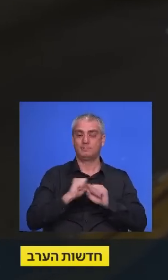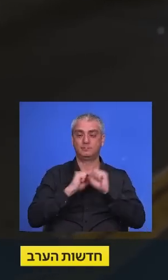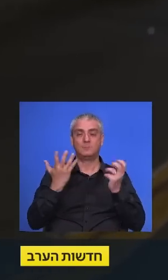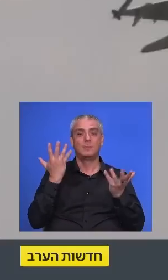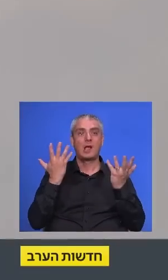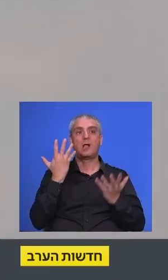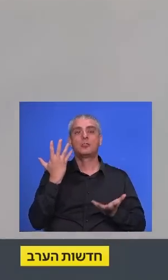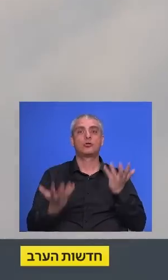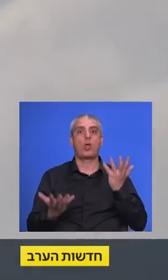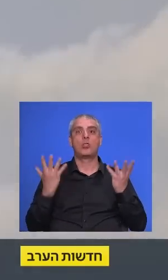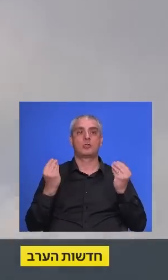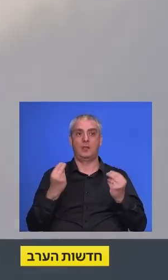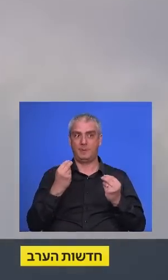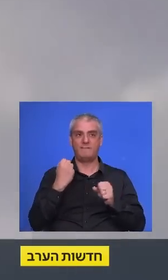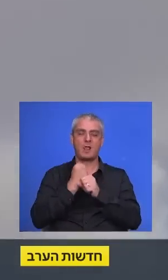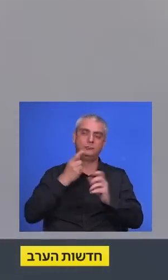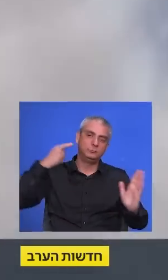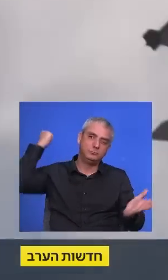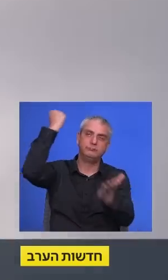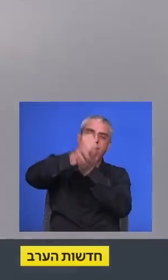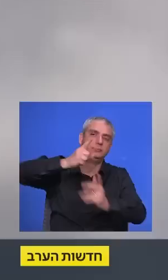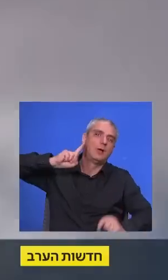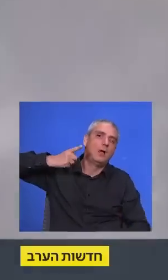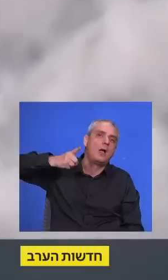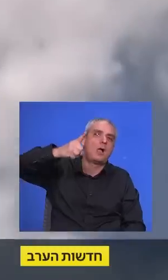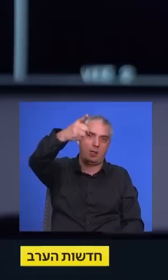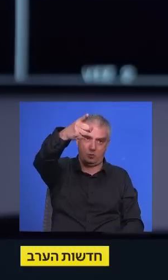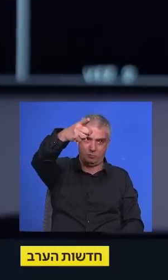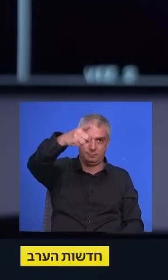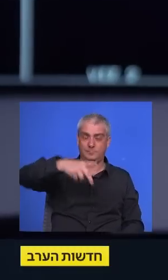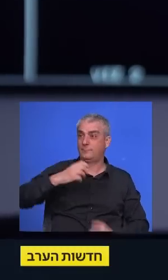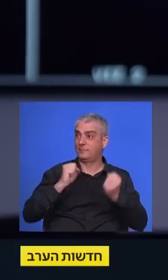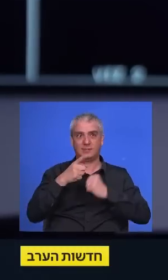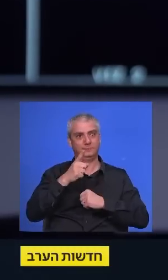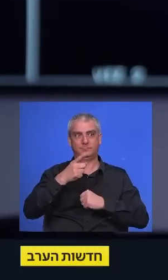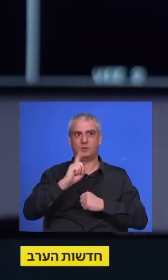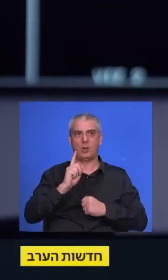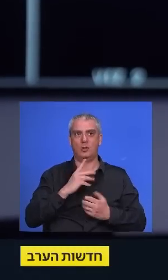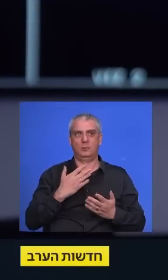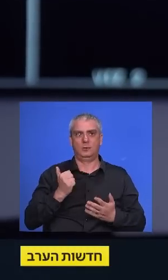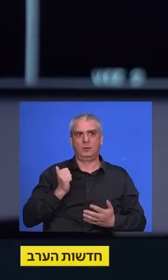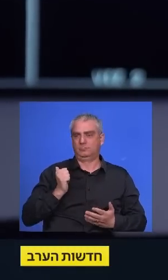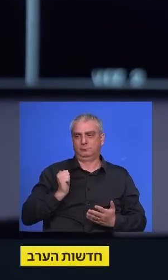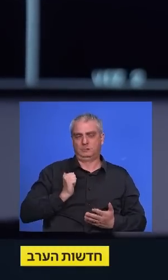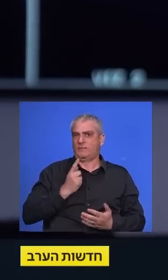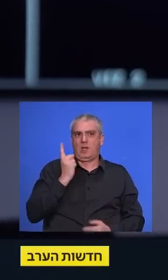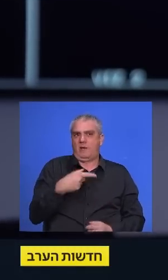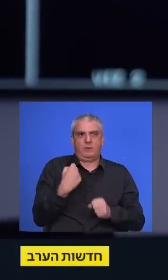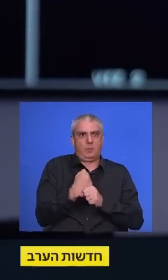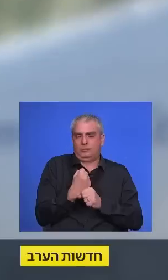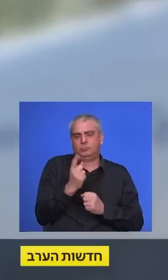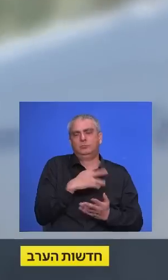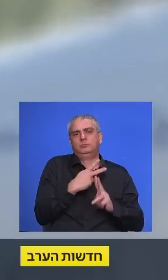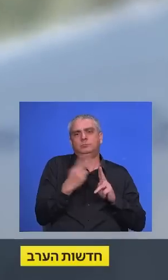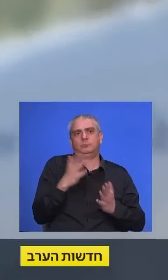של טונות ולבצע תקיפות גם ביעדים רחוקים. טייסים הם לא בשירות שהם חייבים לעשות, הם